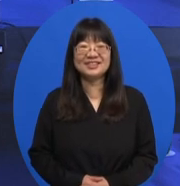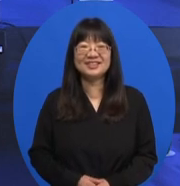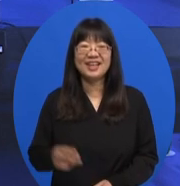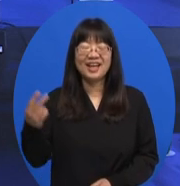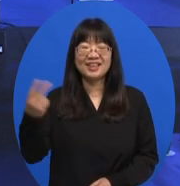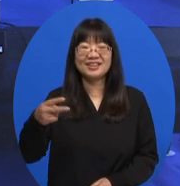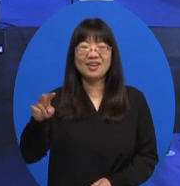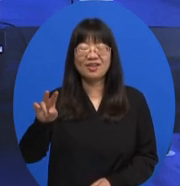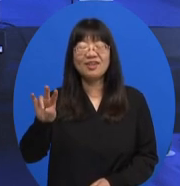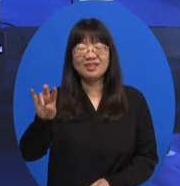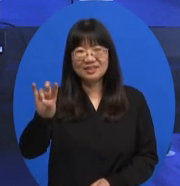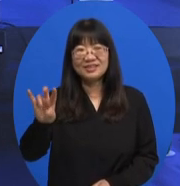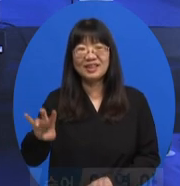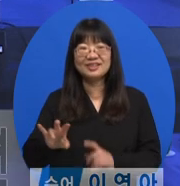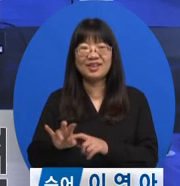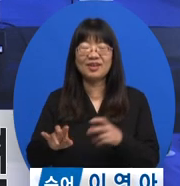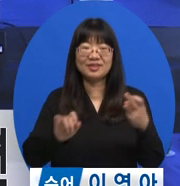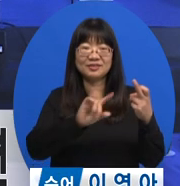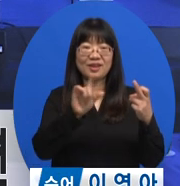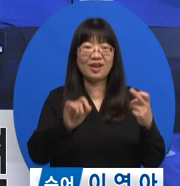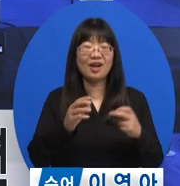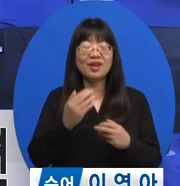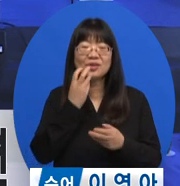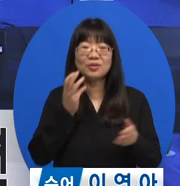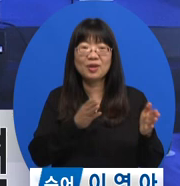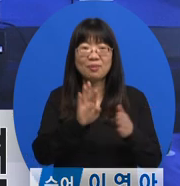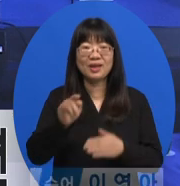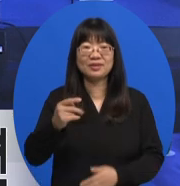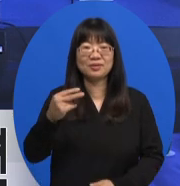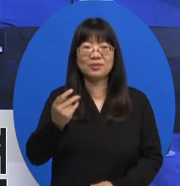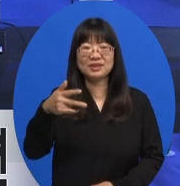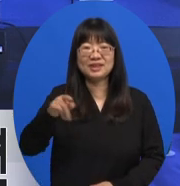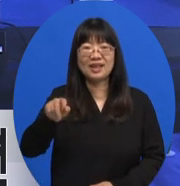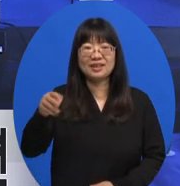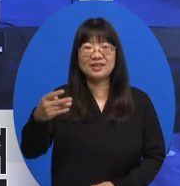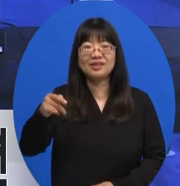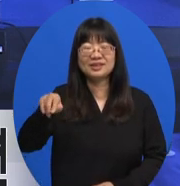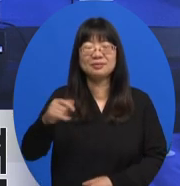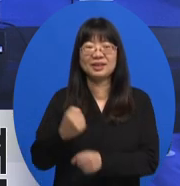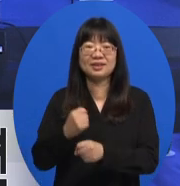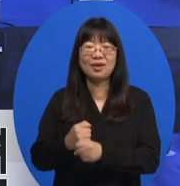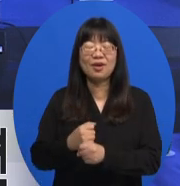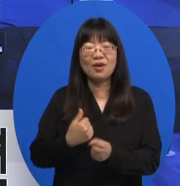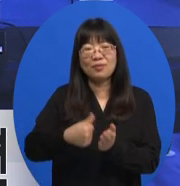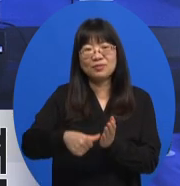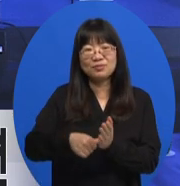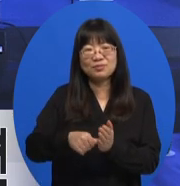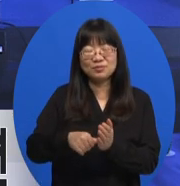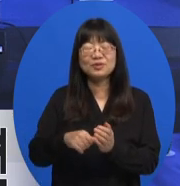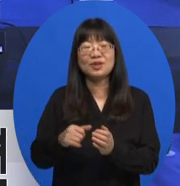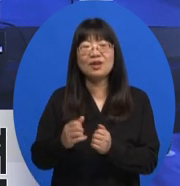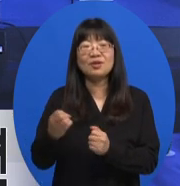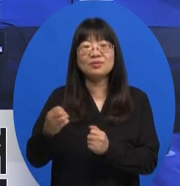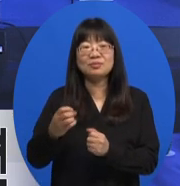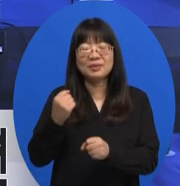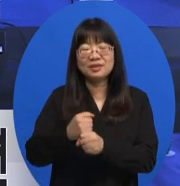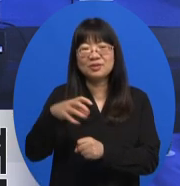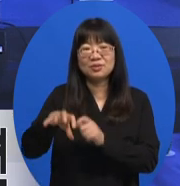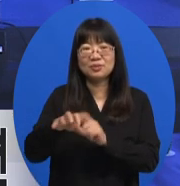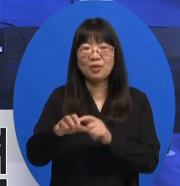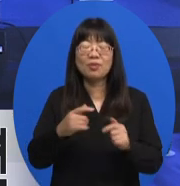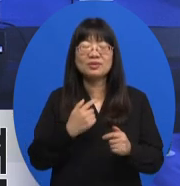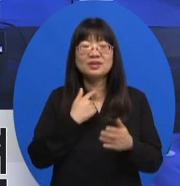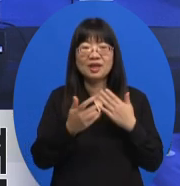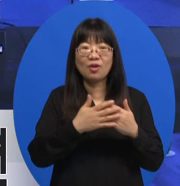2024년 12월 경기도에 반도체 클러스터가 만들어집니다. 부품 제제조 시설과 교육센터, 체험관 등이 모여 경기도가